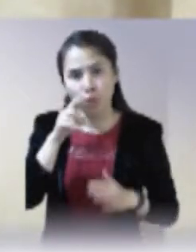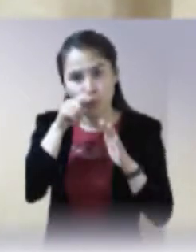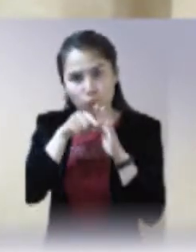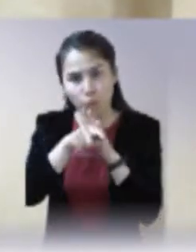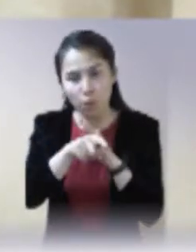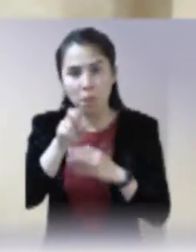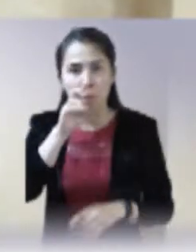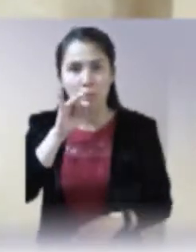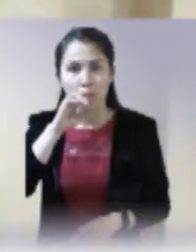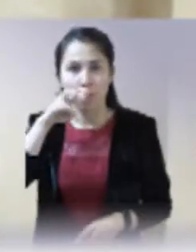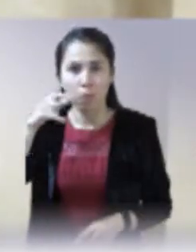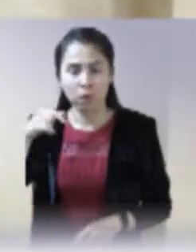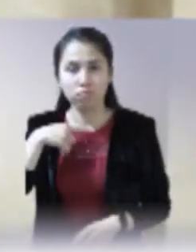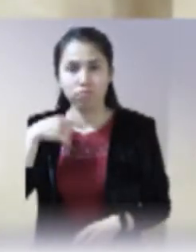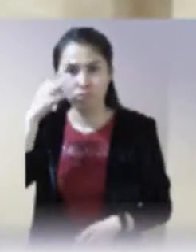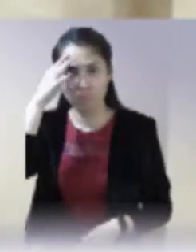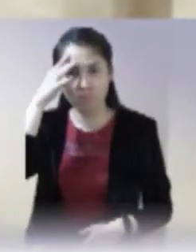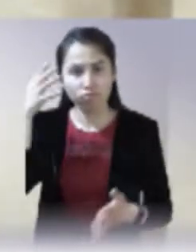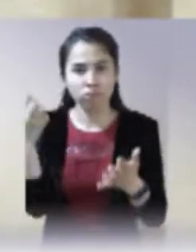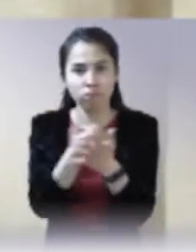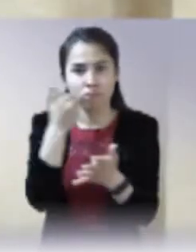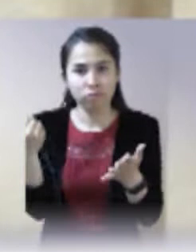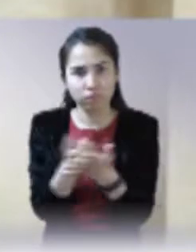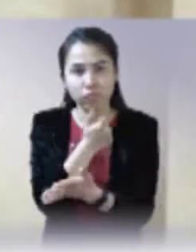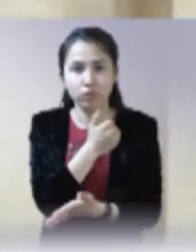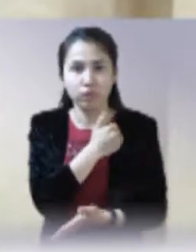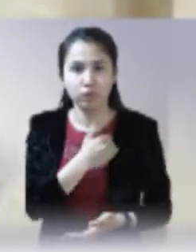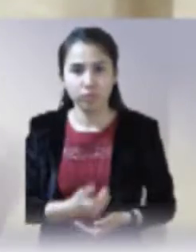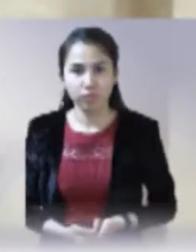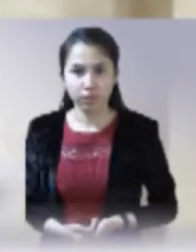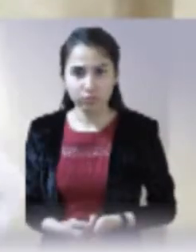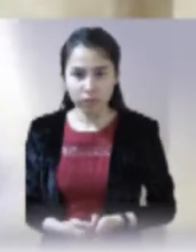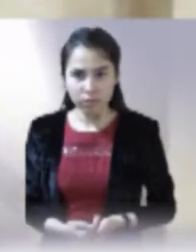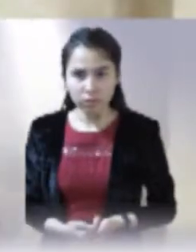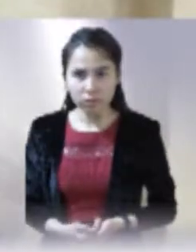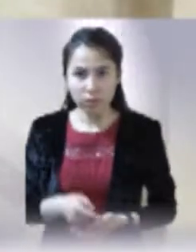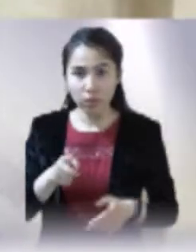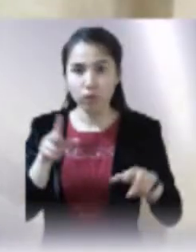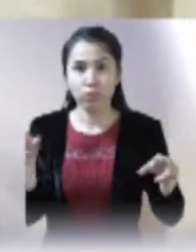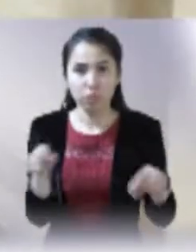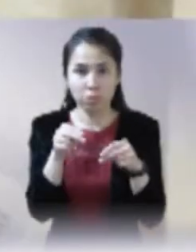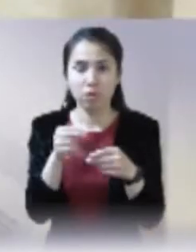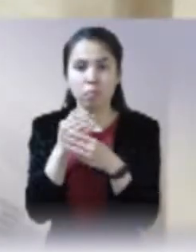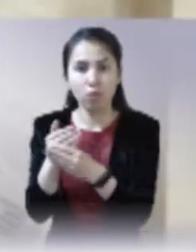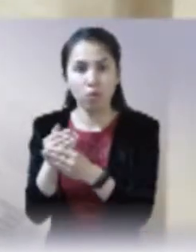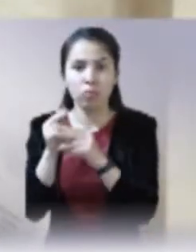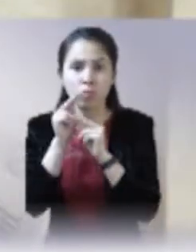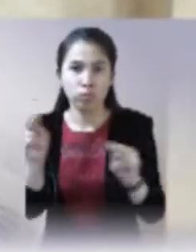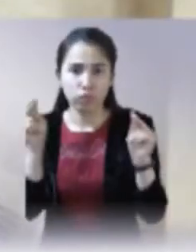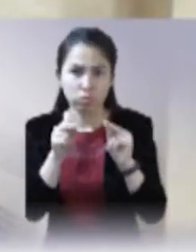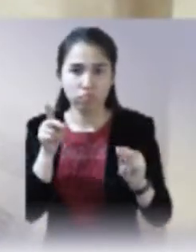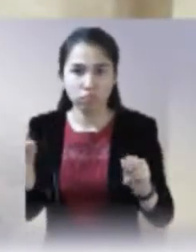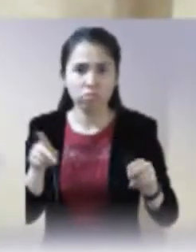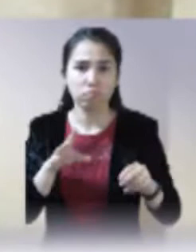Если бы не было никаких проблем в нашем вопросе, я бы всем вам сказал спасибо. Но вот на 5 страницах сплошное беззаконие. И я не с потолка